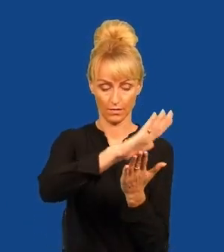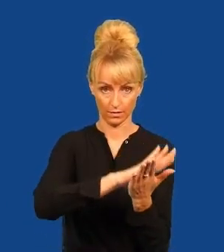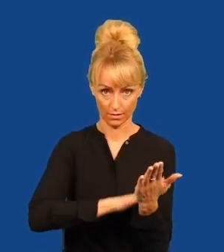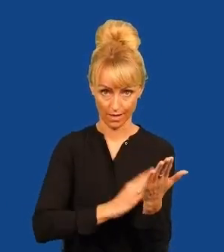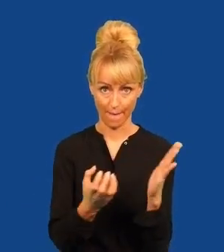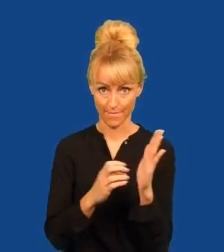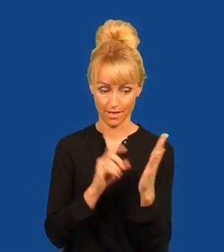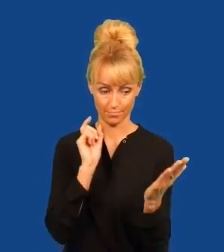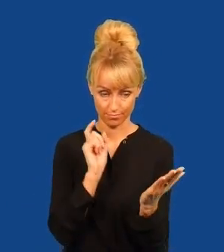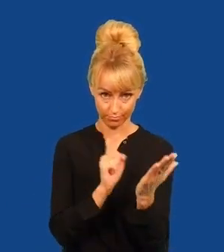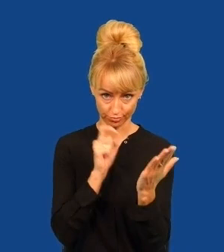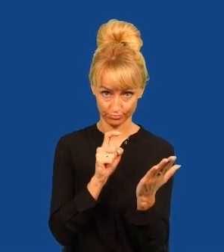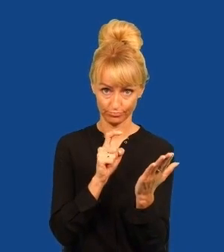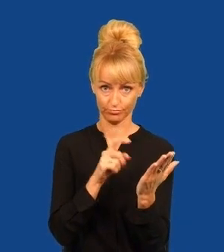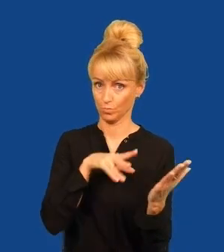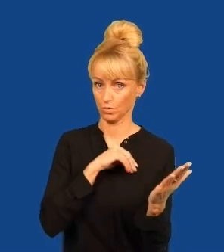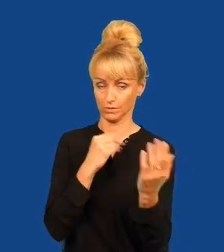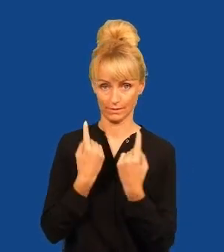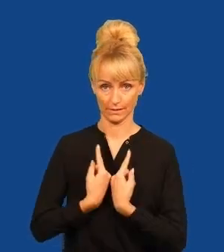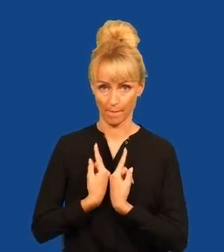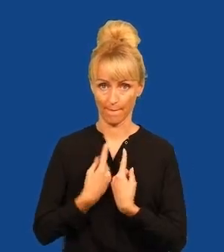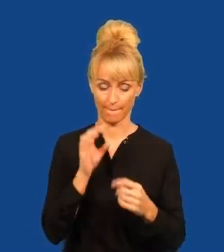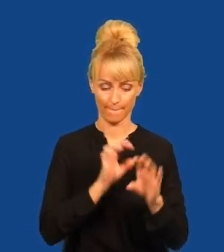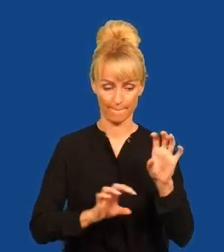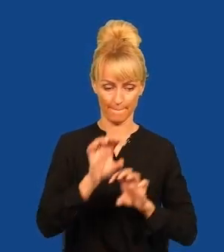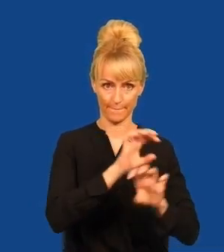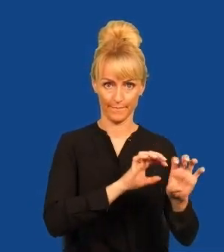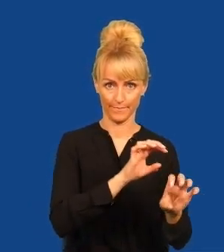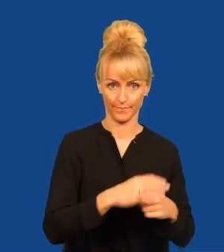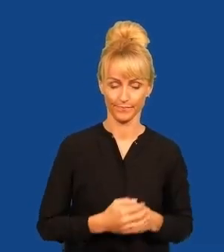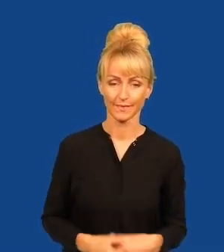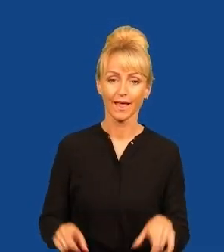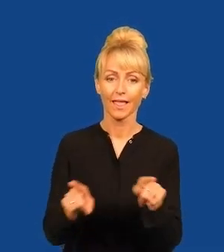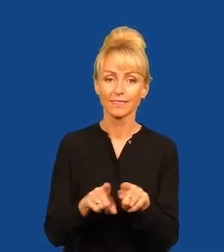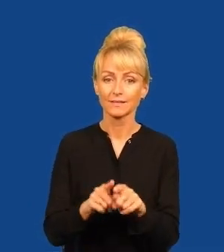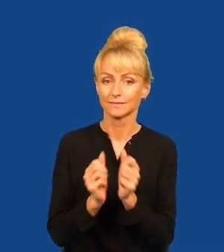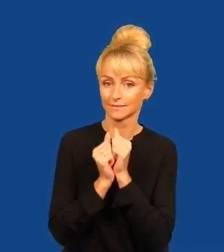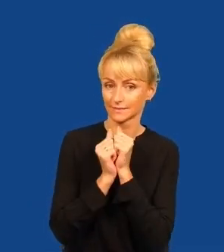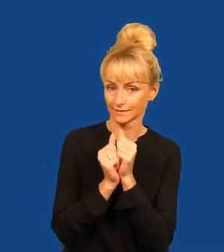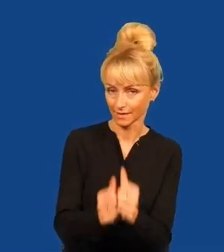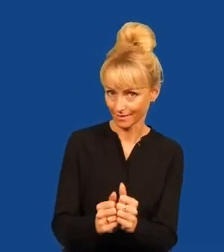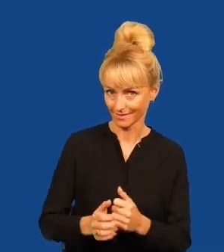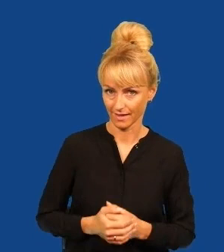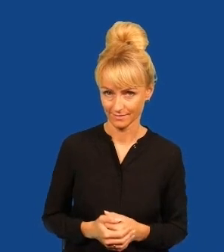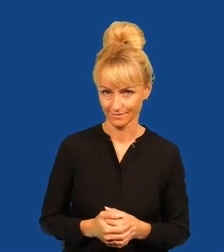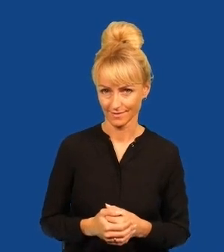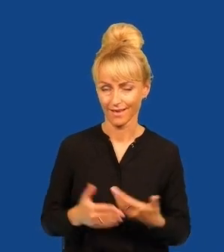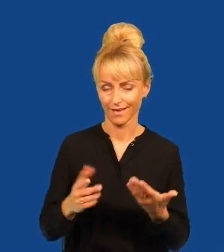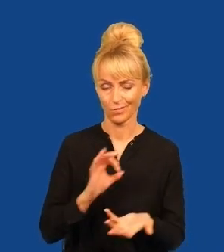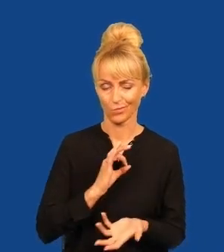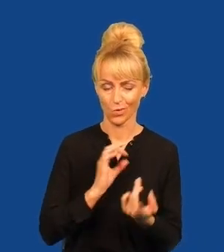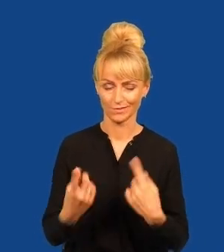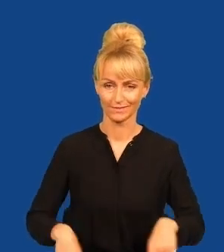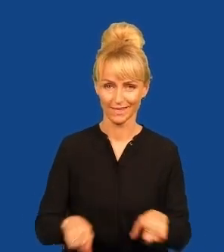ułożyć wedle tego, co nam potrzebne. I zadania. Getting things done. To mój zespół wie, że kocham te